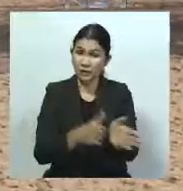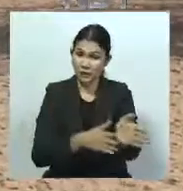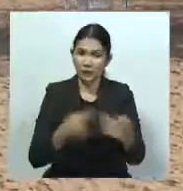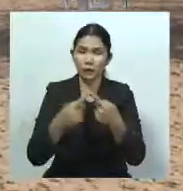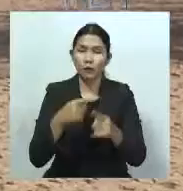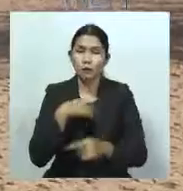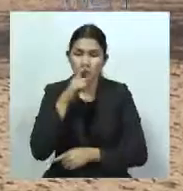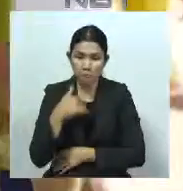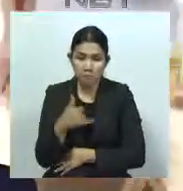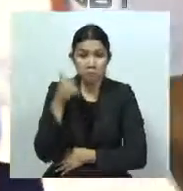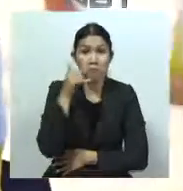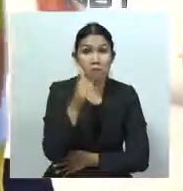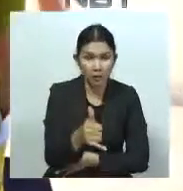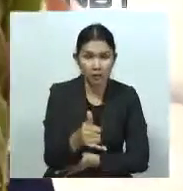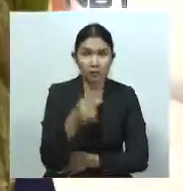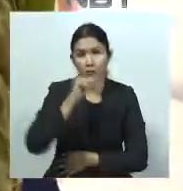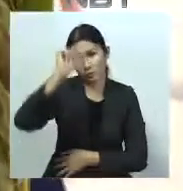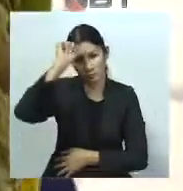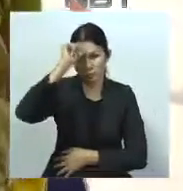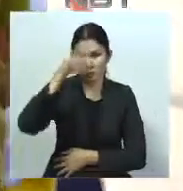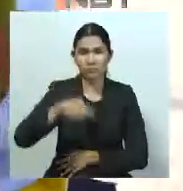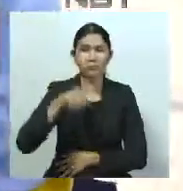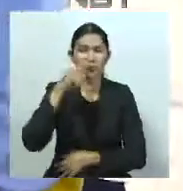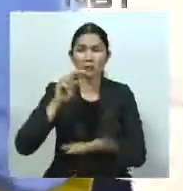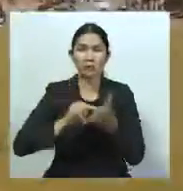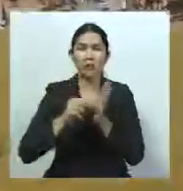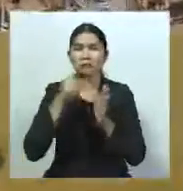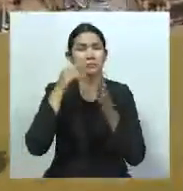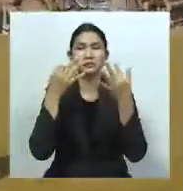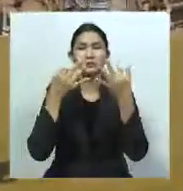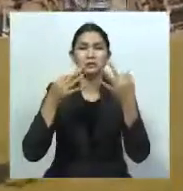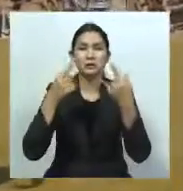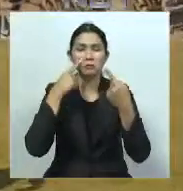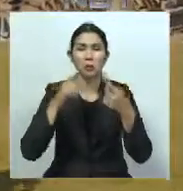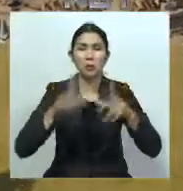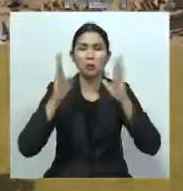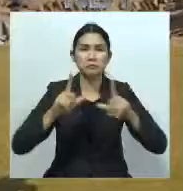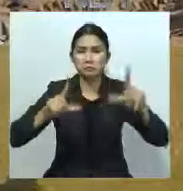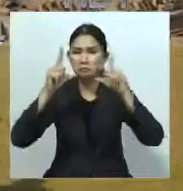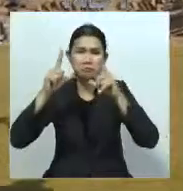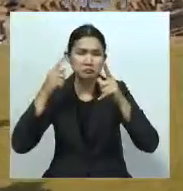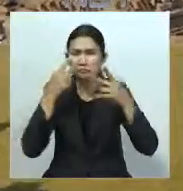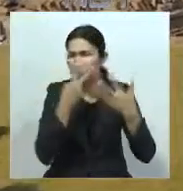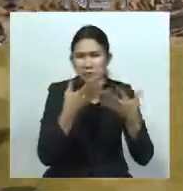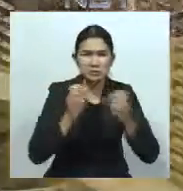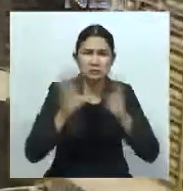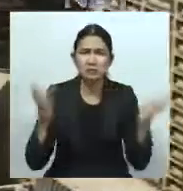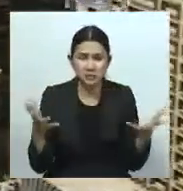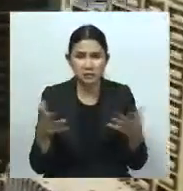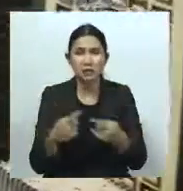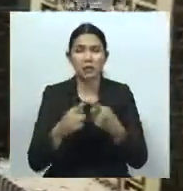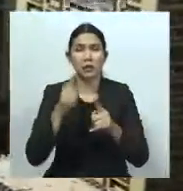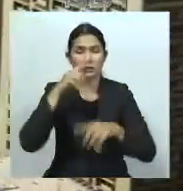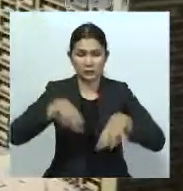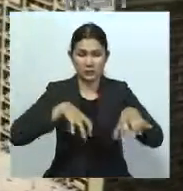สจะพบว่าอินเดียเป็นหนึ่งในประเทศ Rising Star หรือดาวรุ่งที่น่าจับตามองอย่างยิ่งจากการจัดอัน